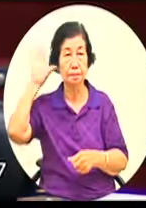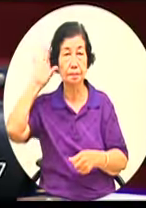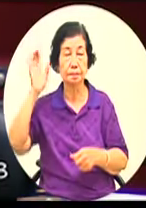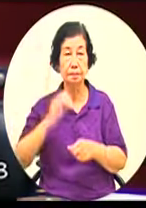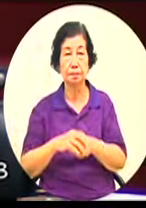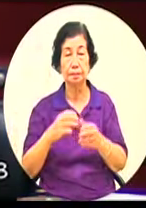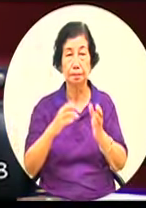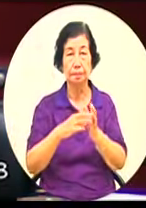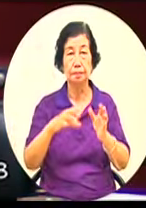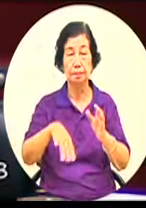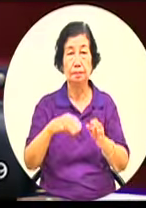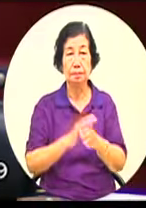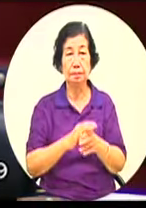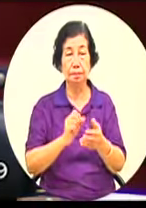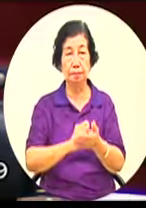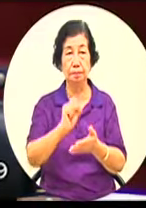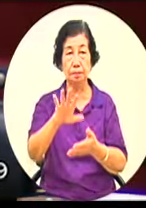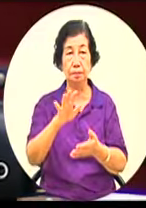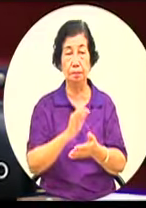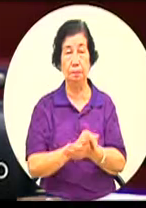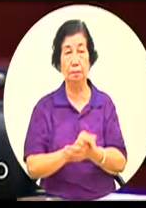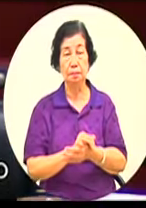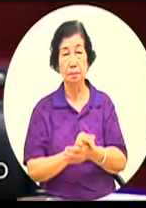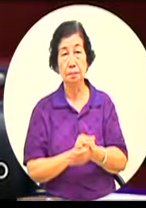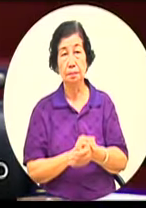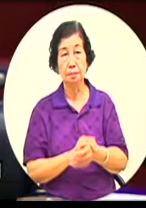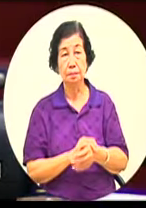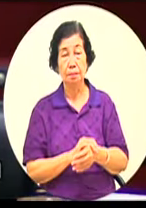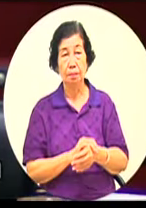些报告，都是说你们一直有在宣